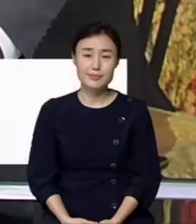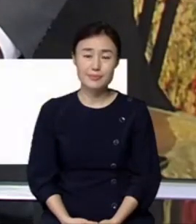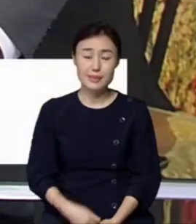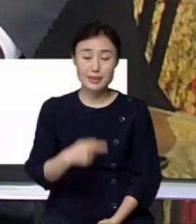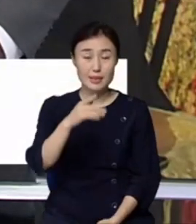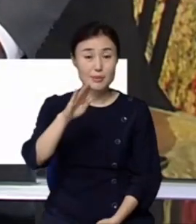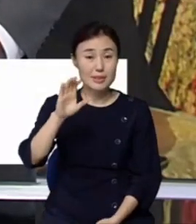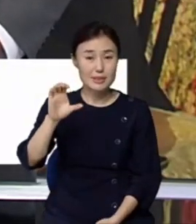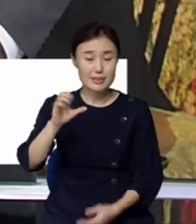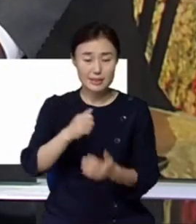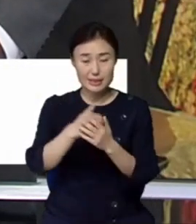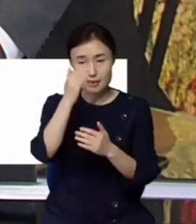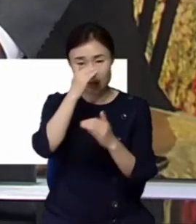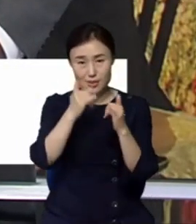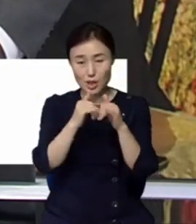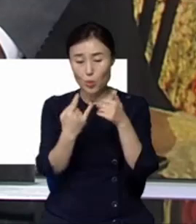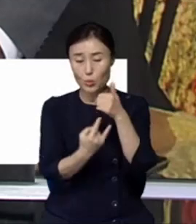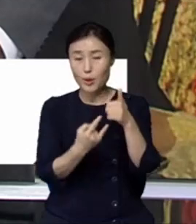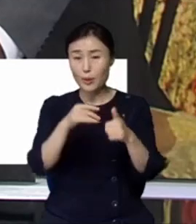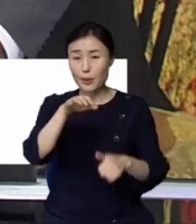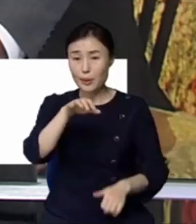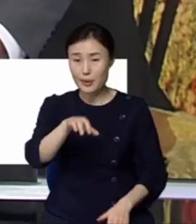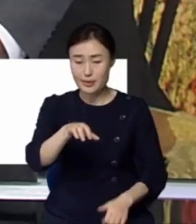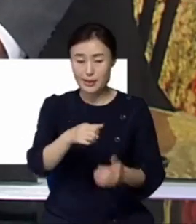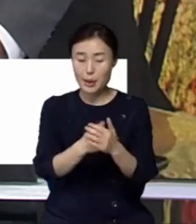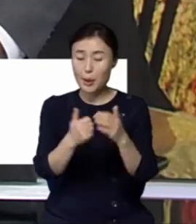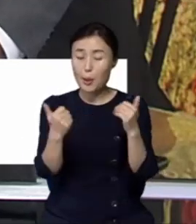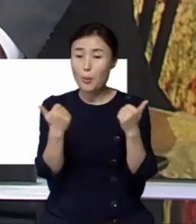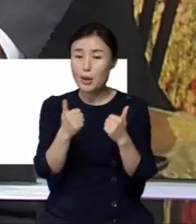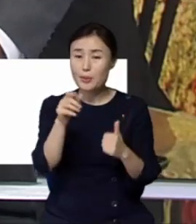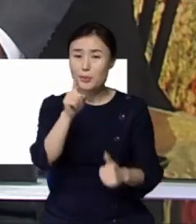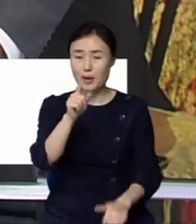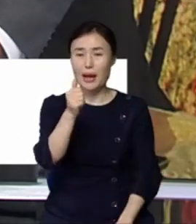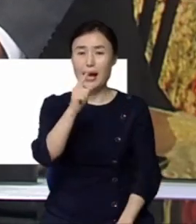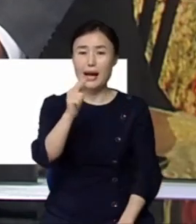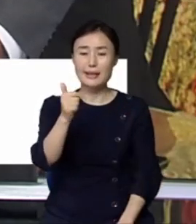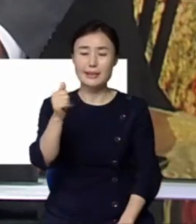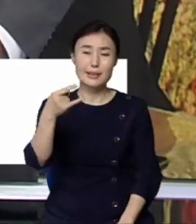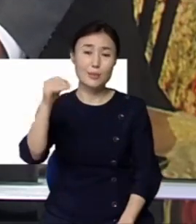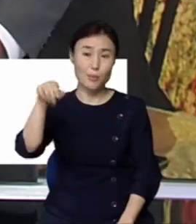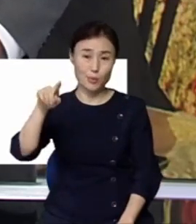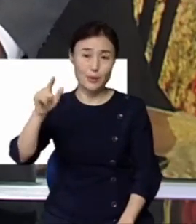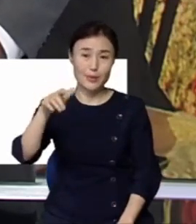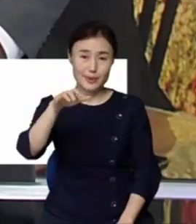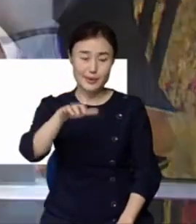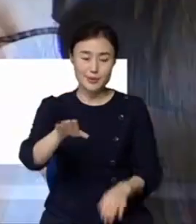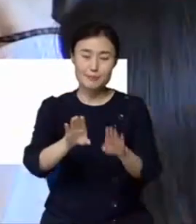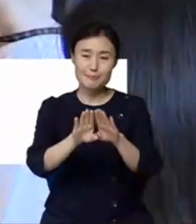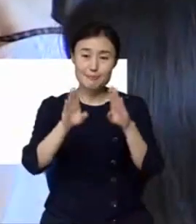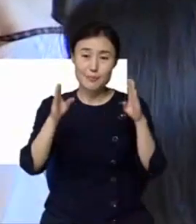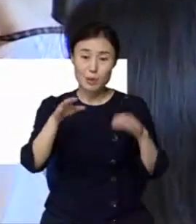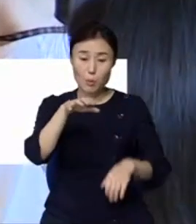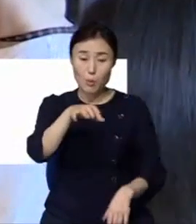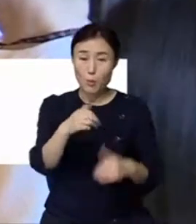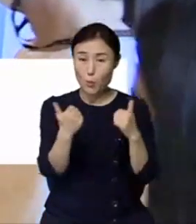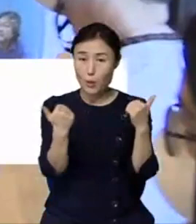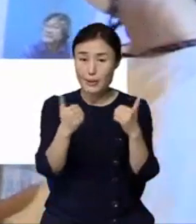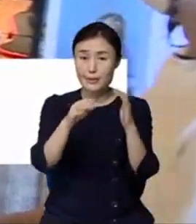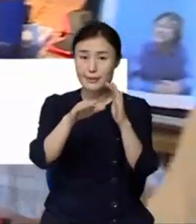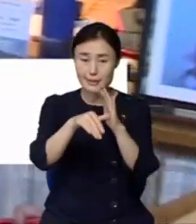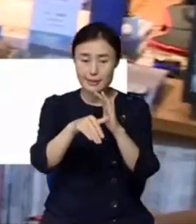KBC 시청자위원회가 올해 첫 현장회의를 광주 양림동에 있는 한의원 미술관에서 열었습니다. 이번